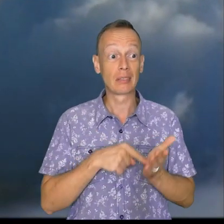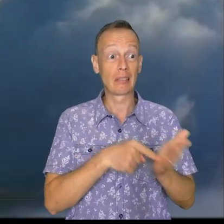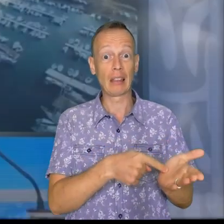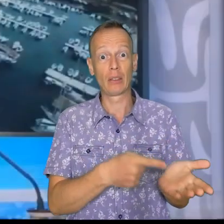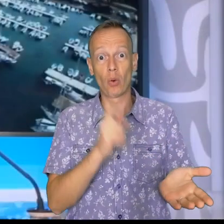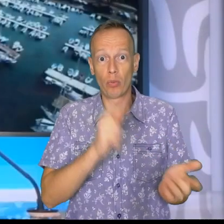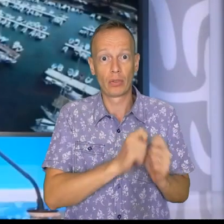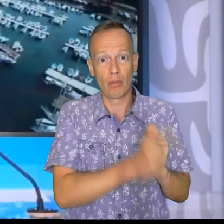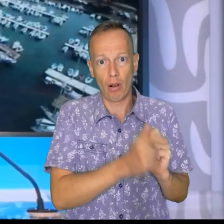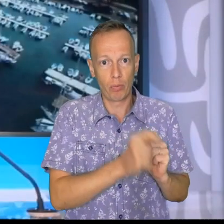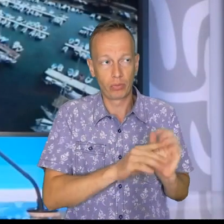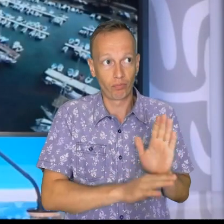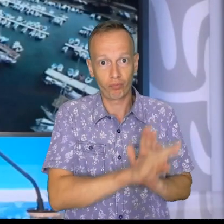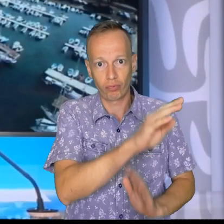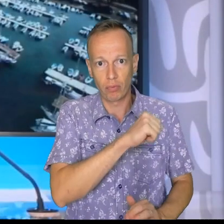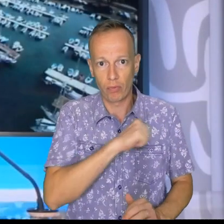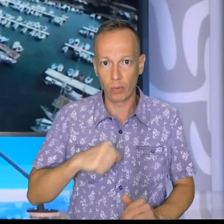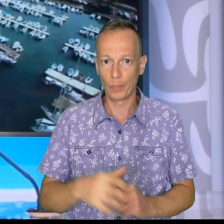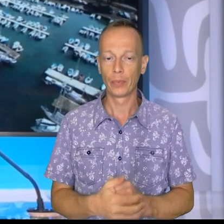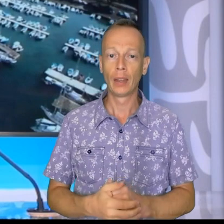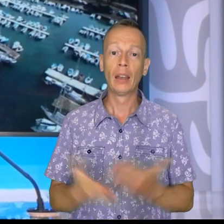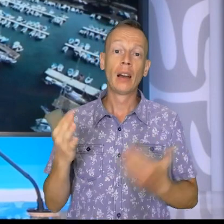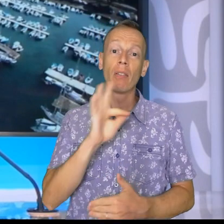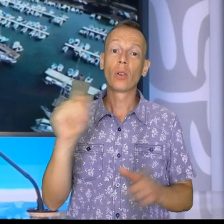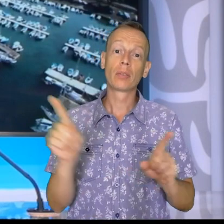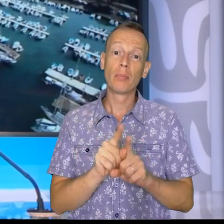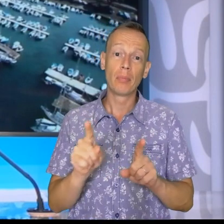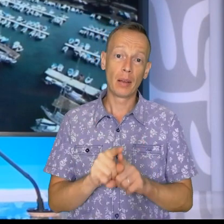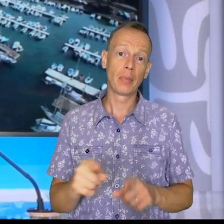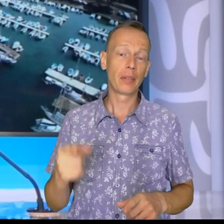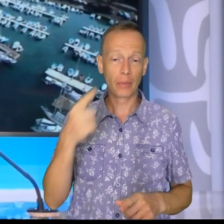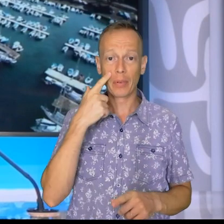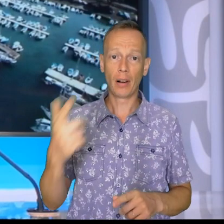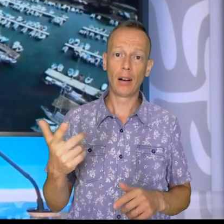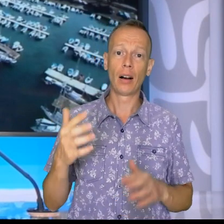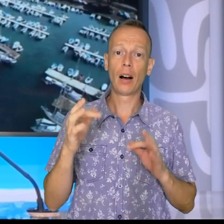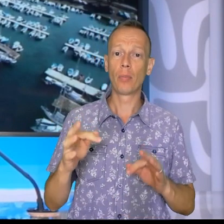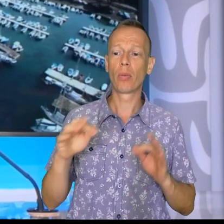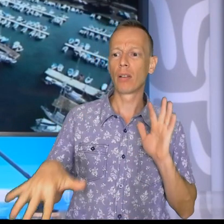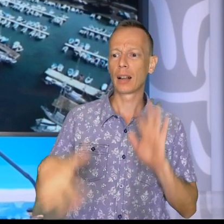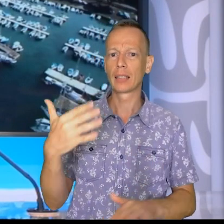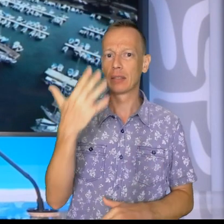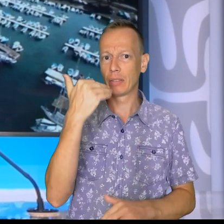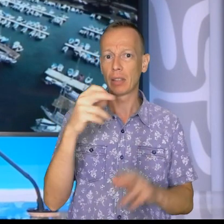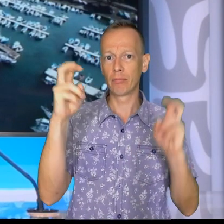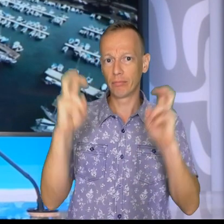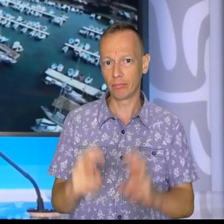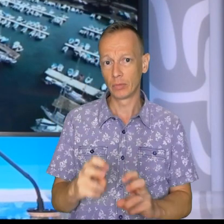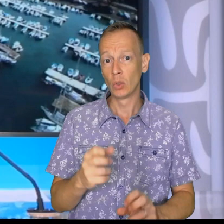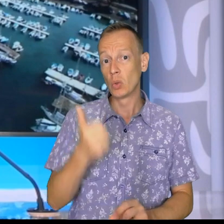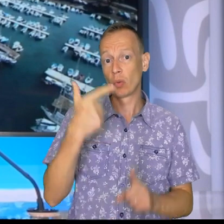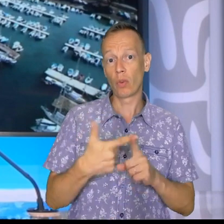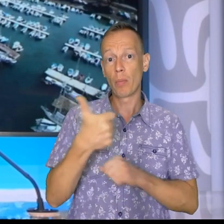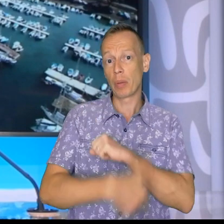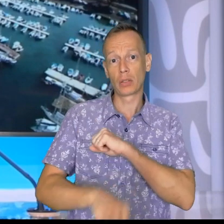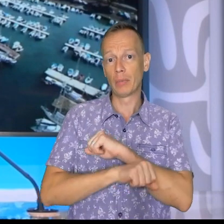s'envolent. Et de son côté, Air France réduit aussi ses rotations à partir du 15 février à raison d'un vol par semaine